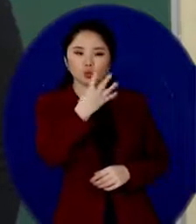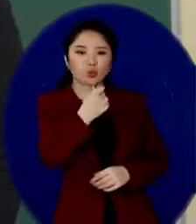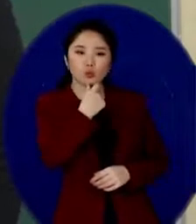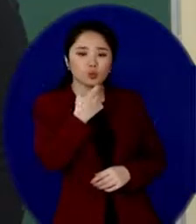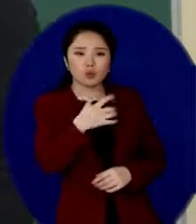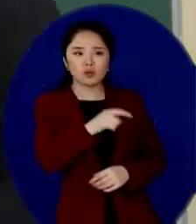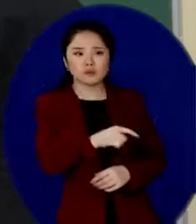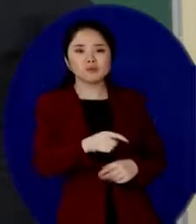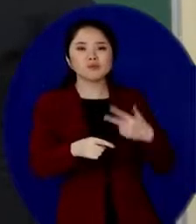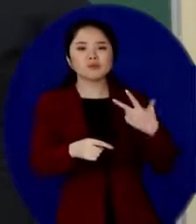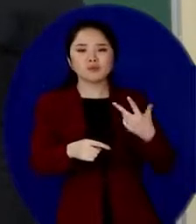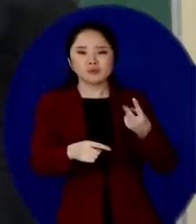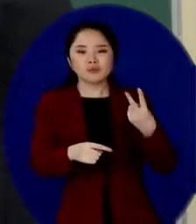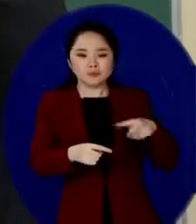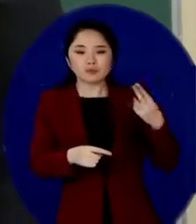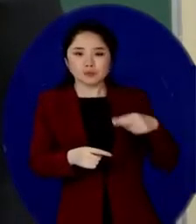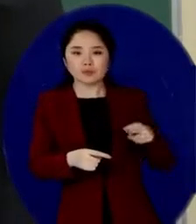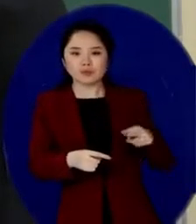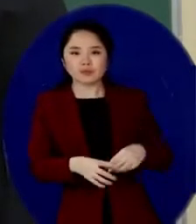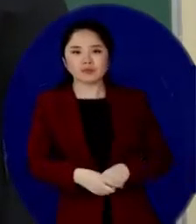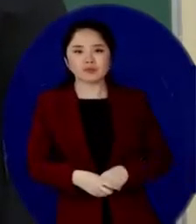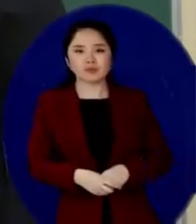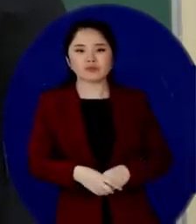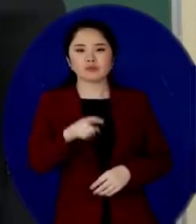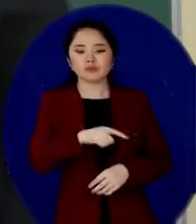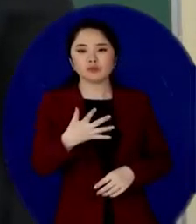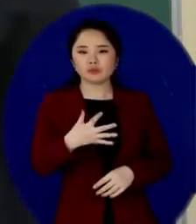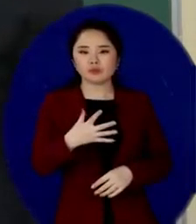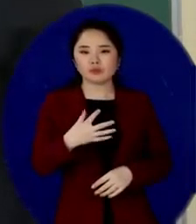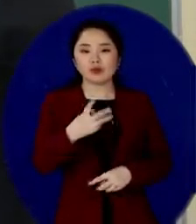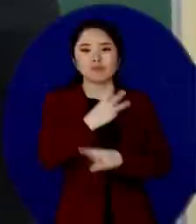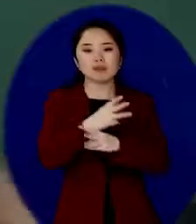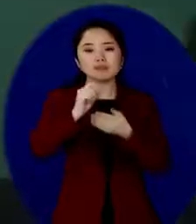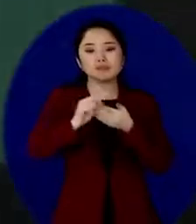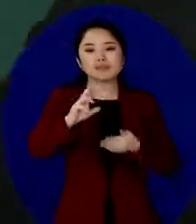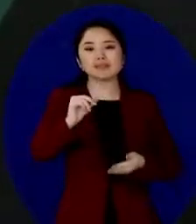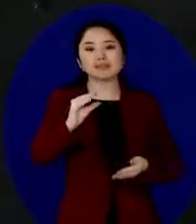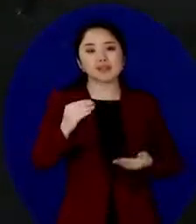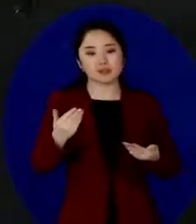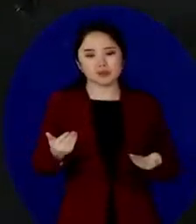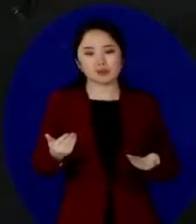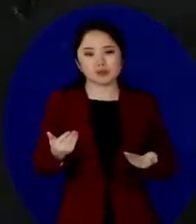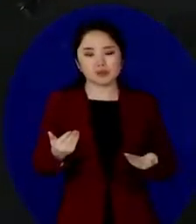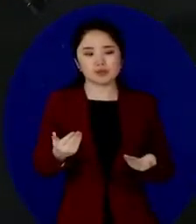хүрэхгүй үлтээд байна. За, үүнийг математикийн бичиглэлдээ бид нар яаж бичгүүлээ үзсэн.